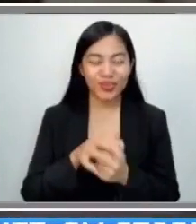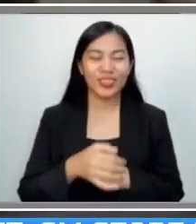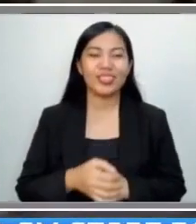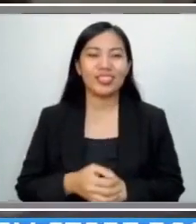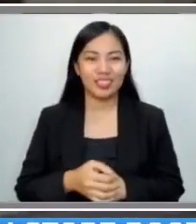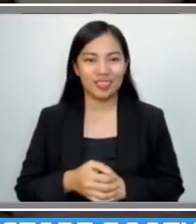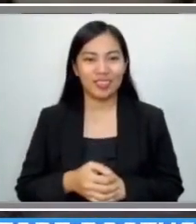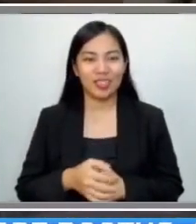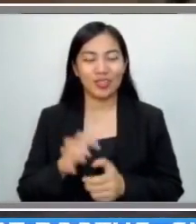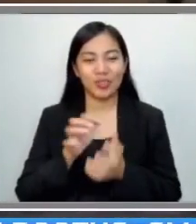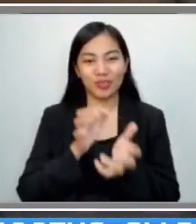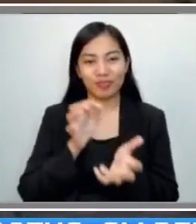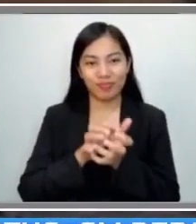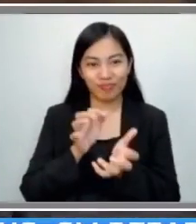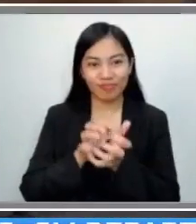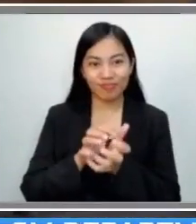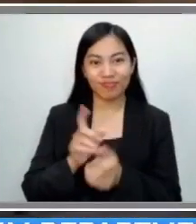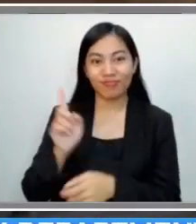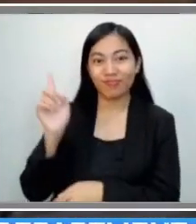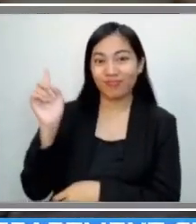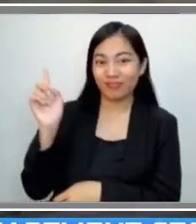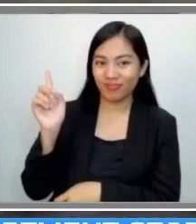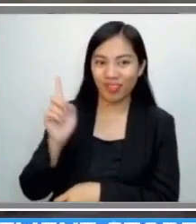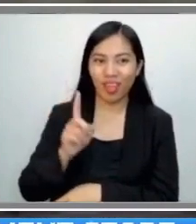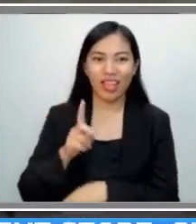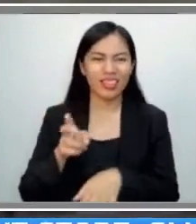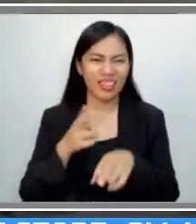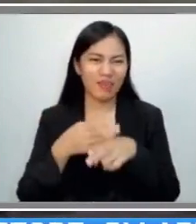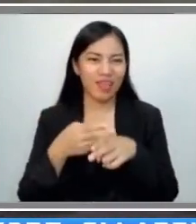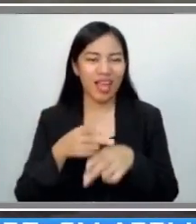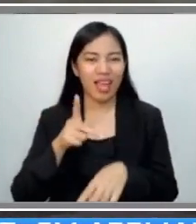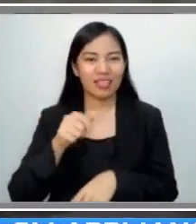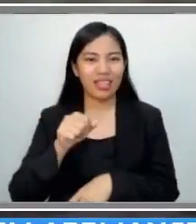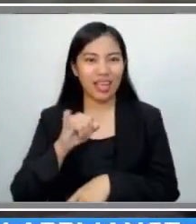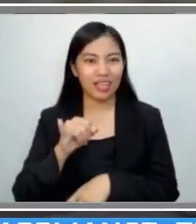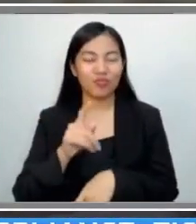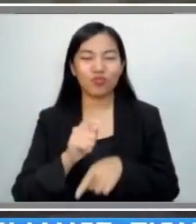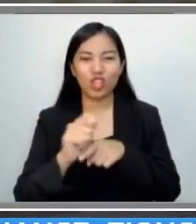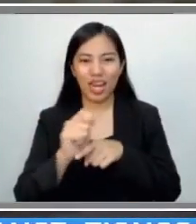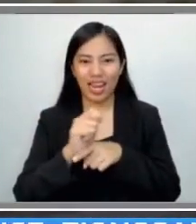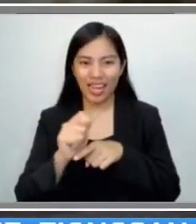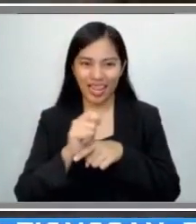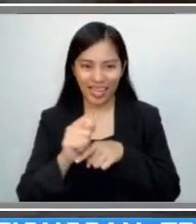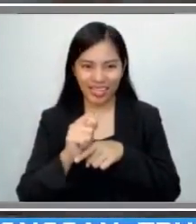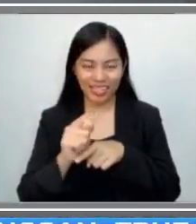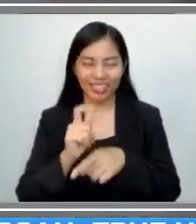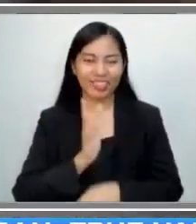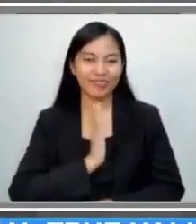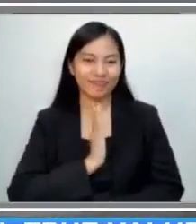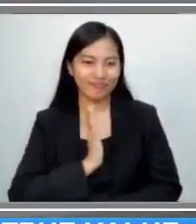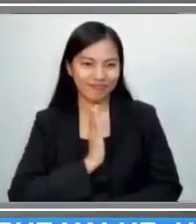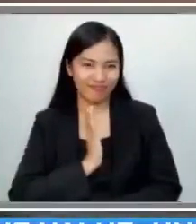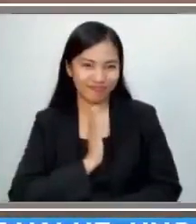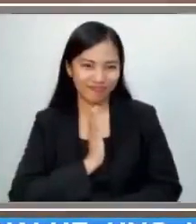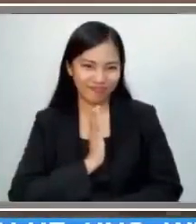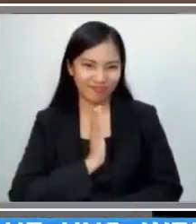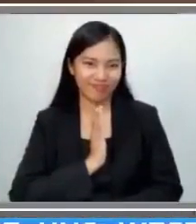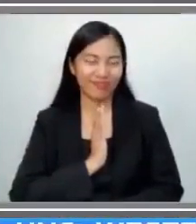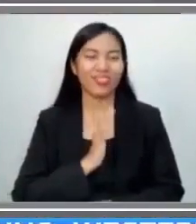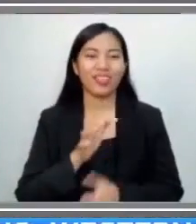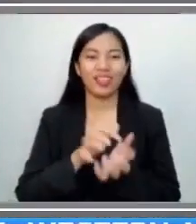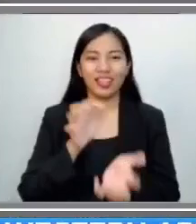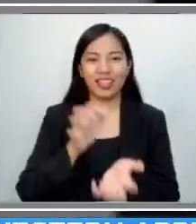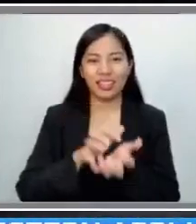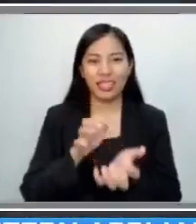o Fur Mom Kai. Si Karen mismo ang nagtitrain sa kanyang mga mababait na batuta. Tip niya sa fur